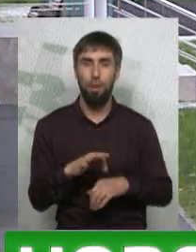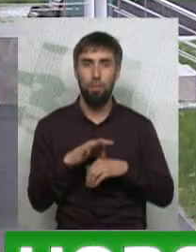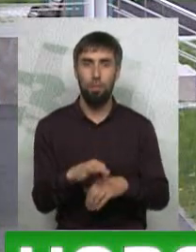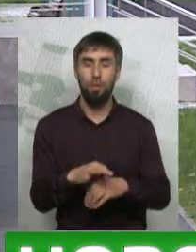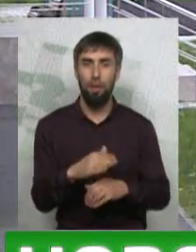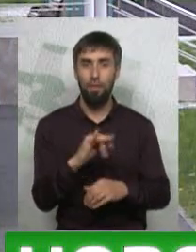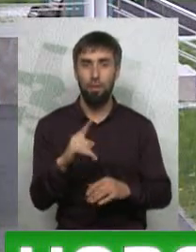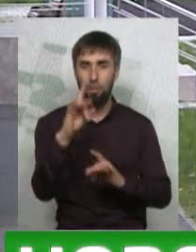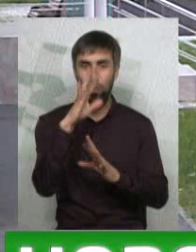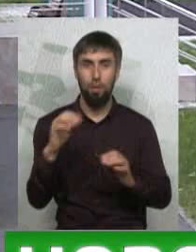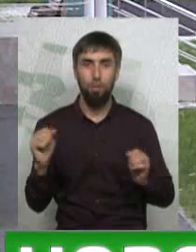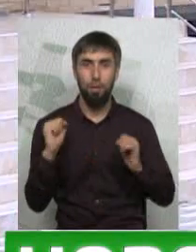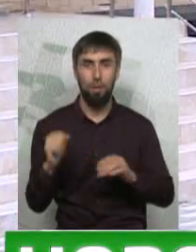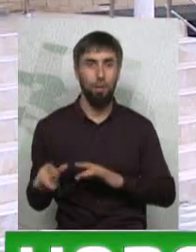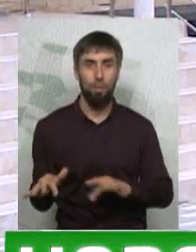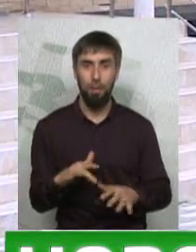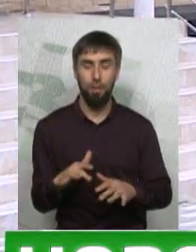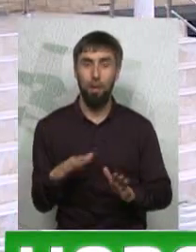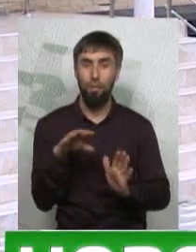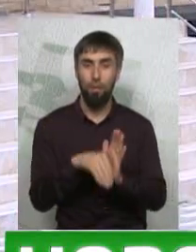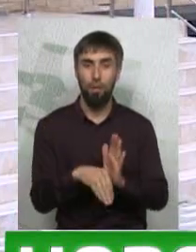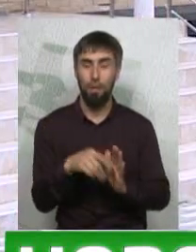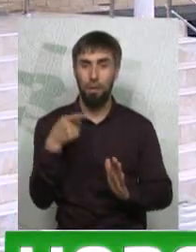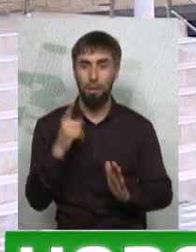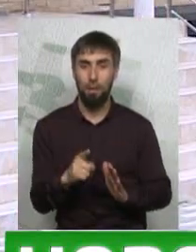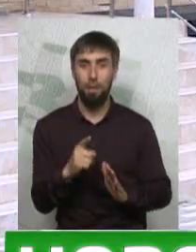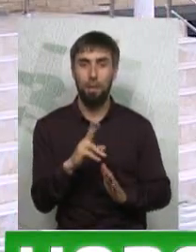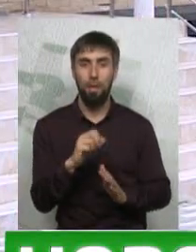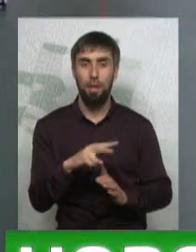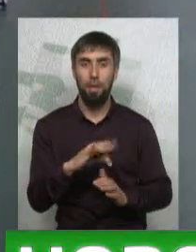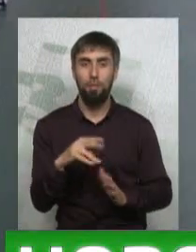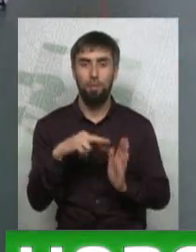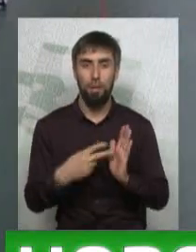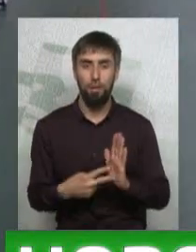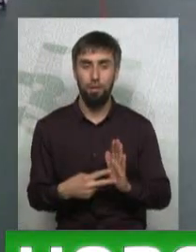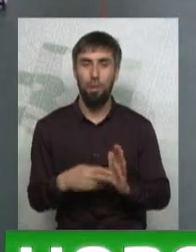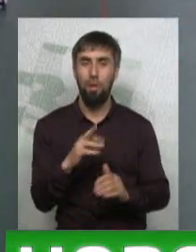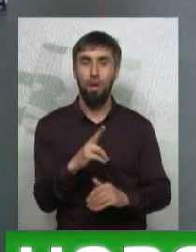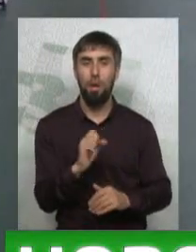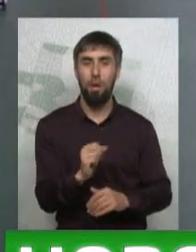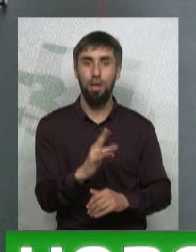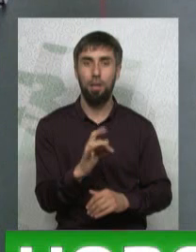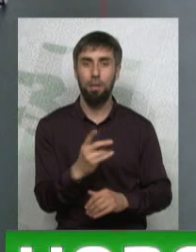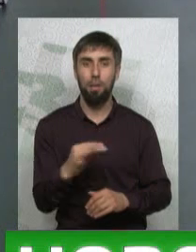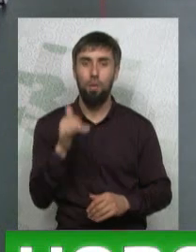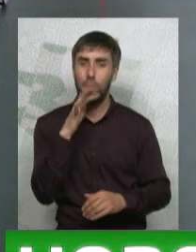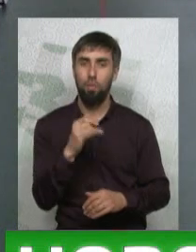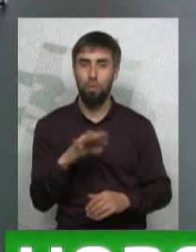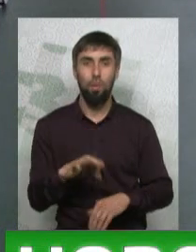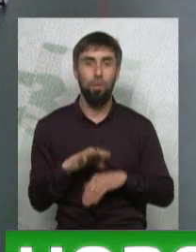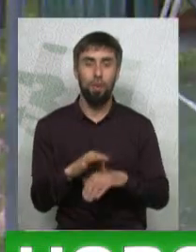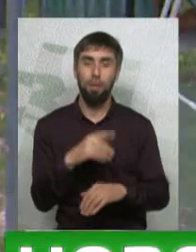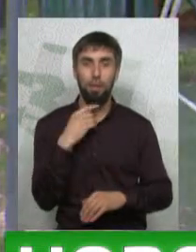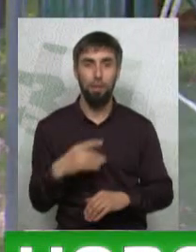проведения физкультурных и спортивных мероприятий, включенных в единый календарный план. Говоря иначе, аккредитация, которую успешно прошел